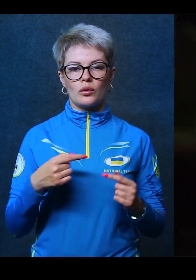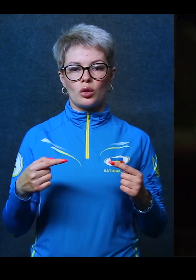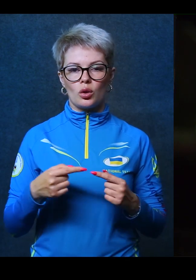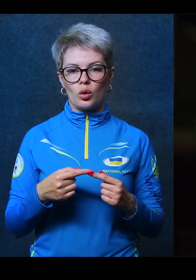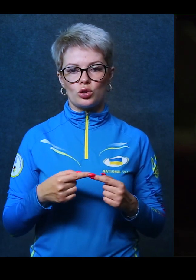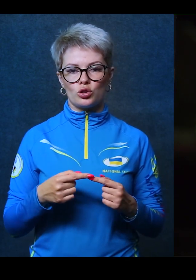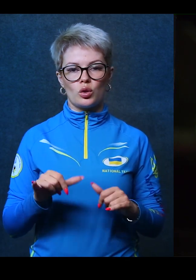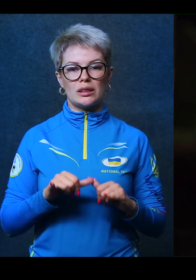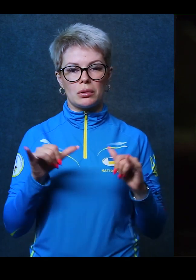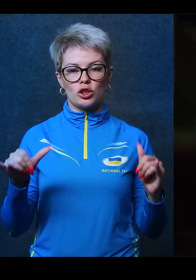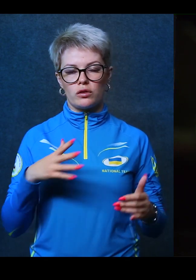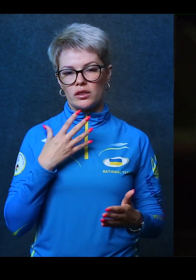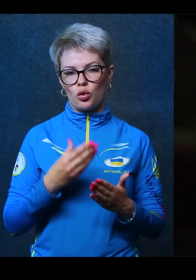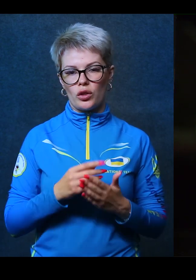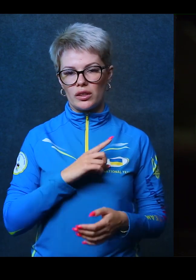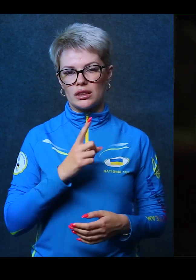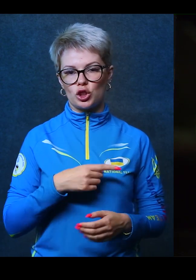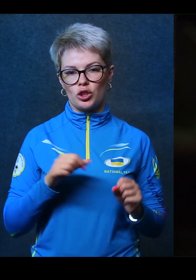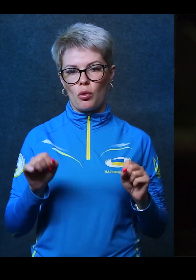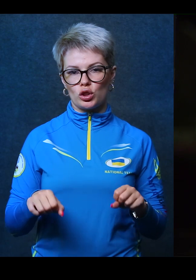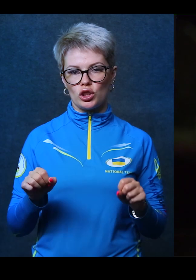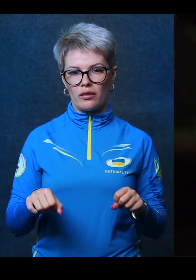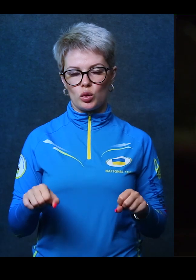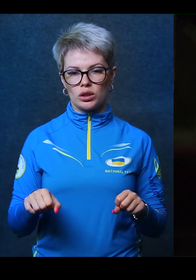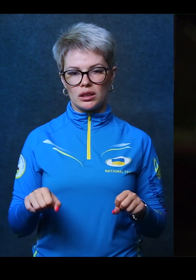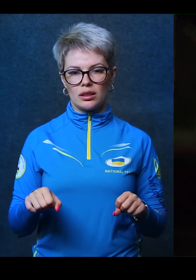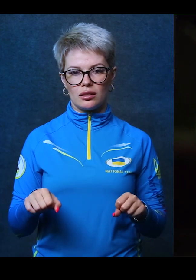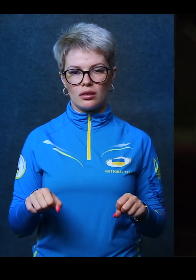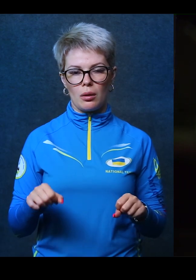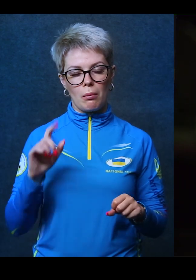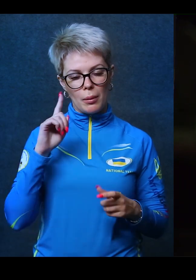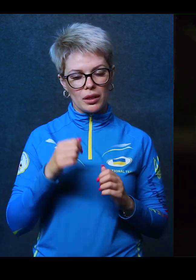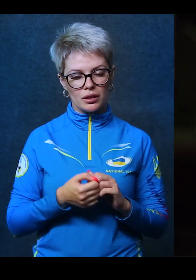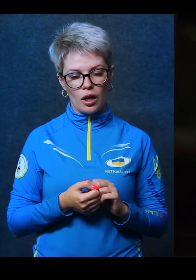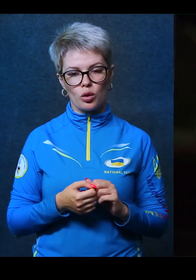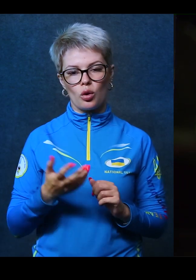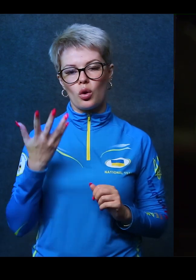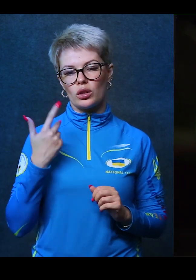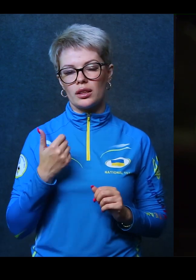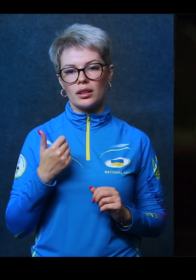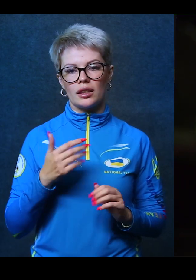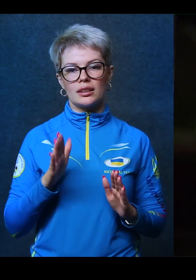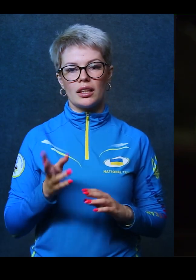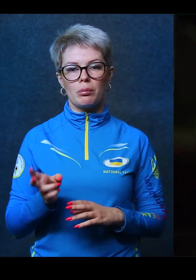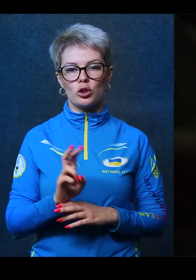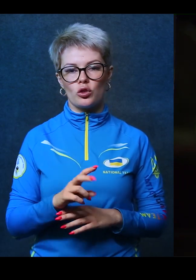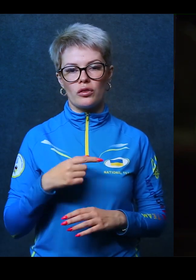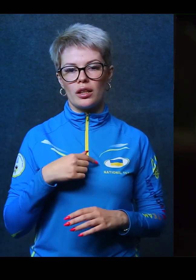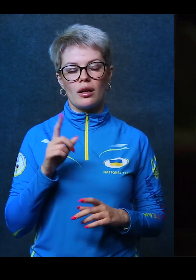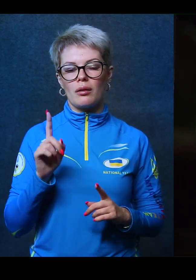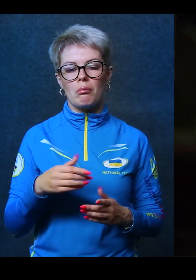точно збільшив свої фізичні можливості. Пам'ятаю, що я коли тільки прийшов, я